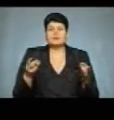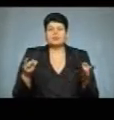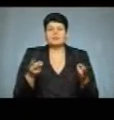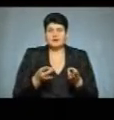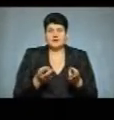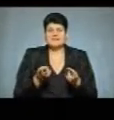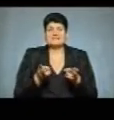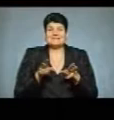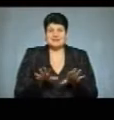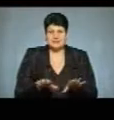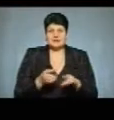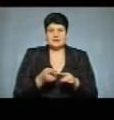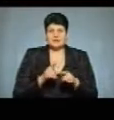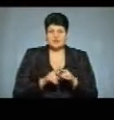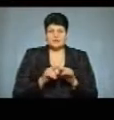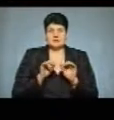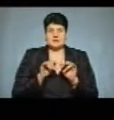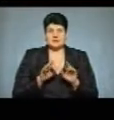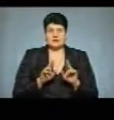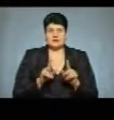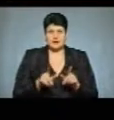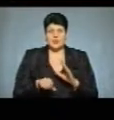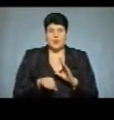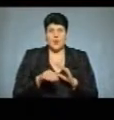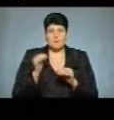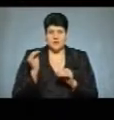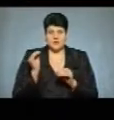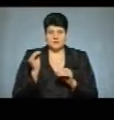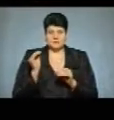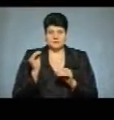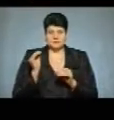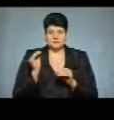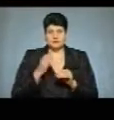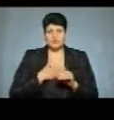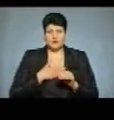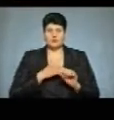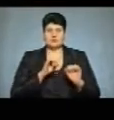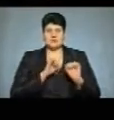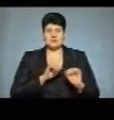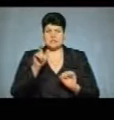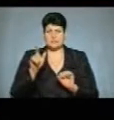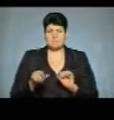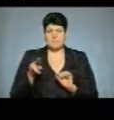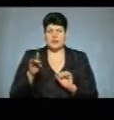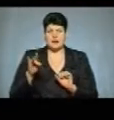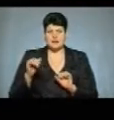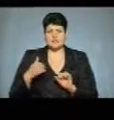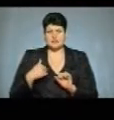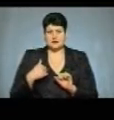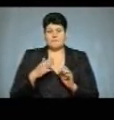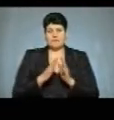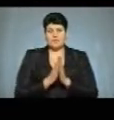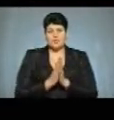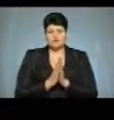необхідність залишення такого запобіжного заходу, як обраний моєму підзахисному Перегінцю, то в такому разі я